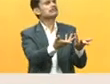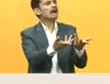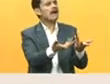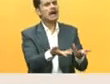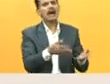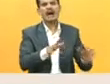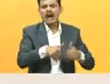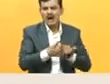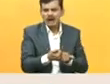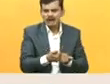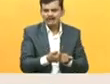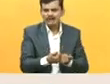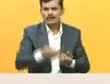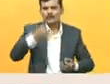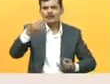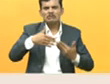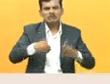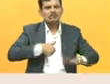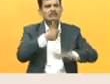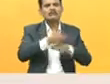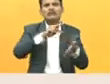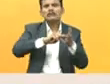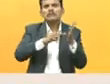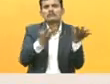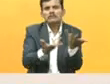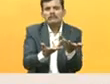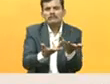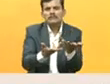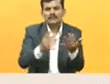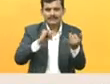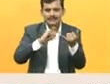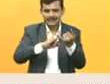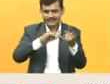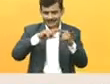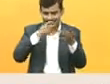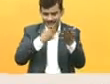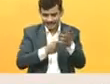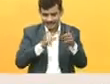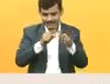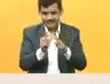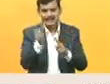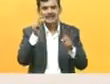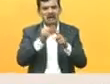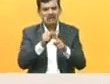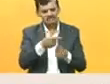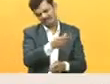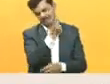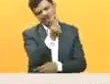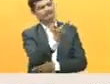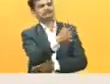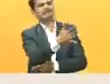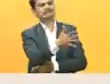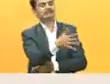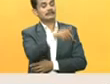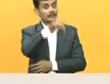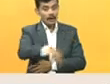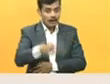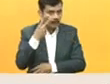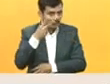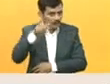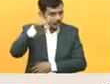आखिर स्टार्टअप होता क्या है, तो कोई कहता था कि इसे कुछ होने वाला नहीं है। लेकिन अब